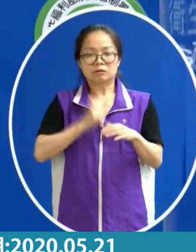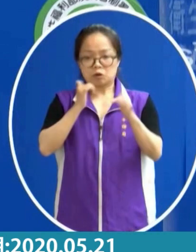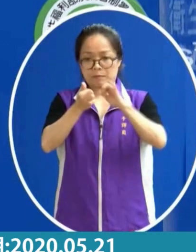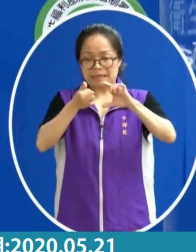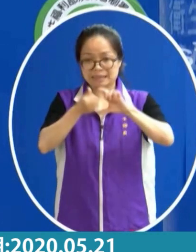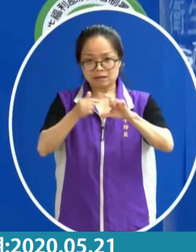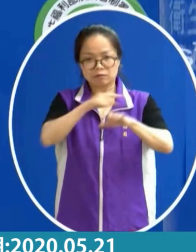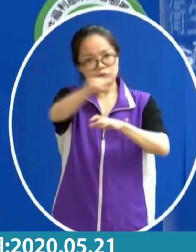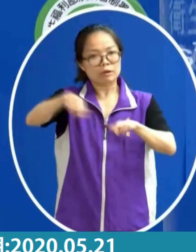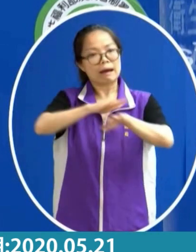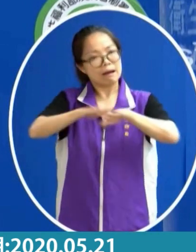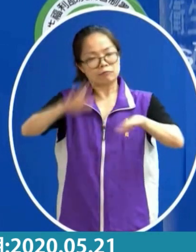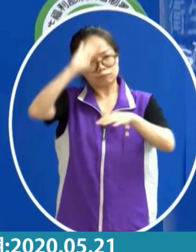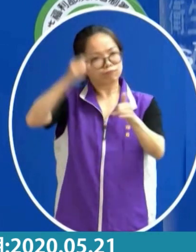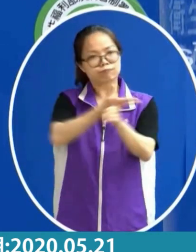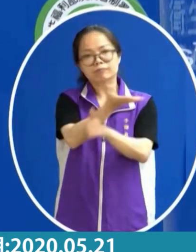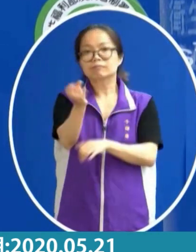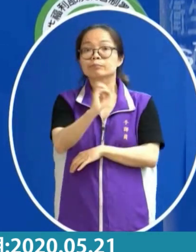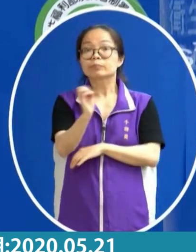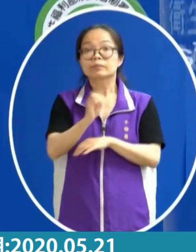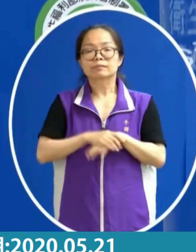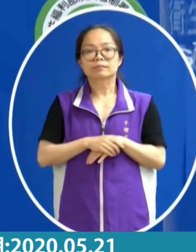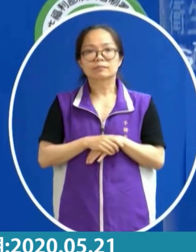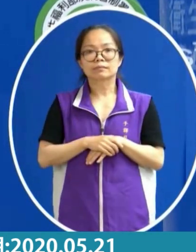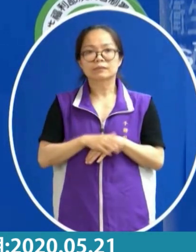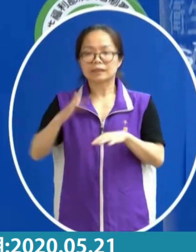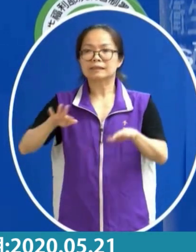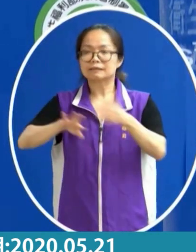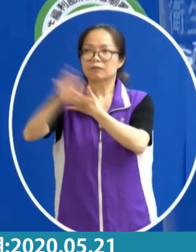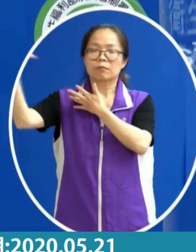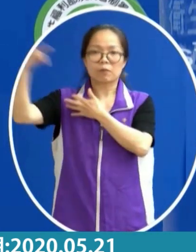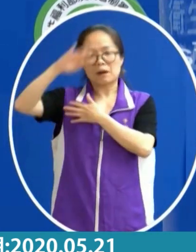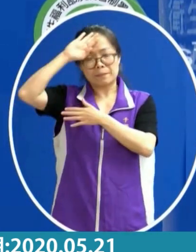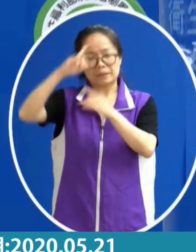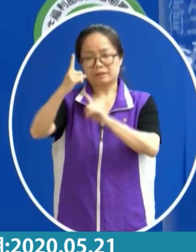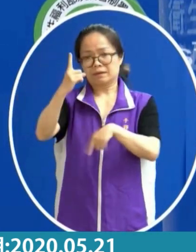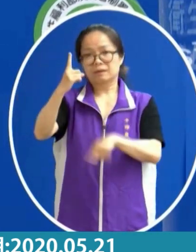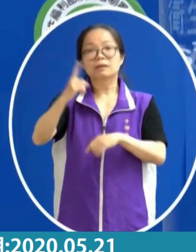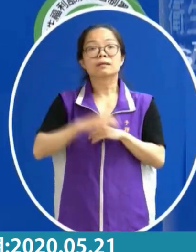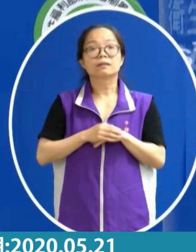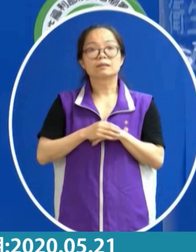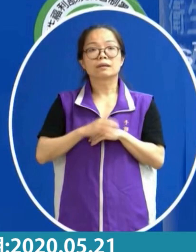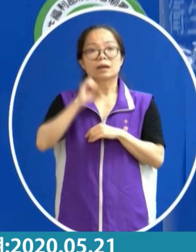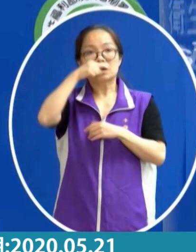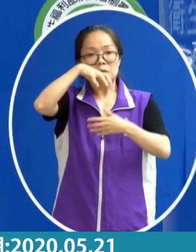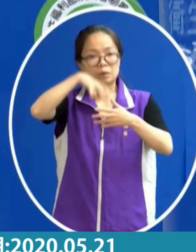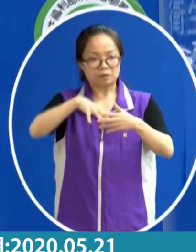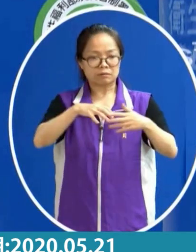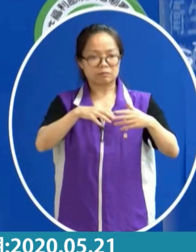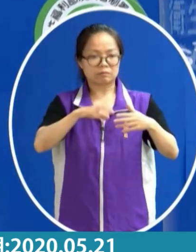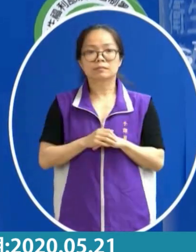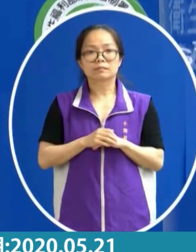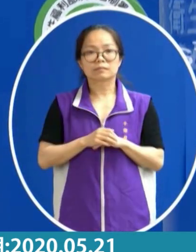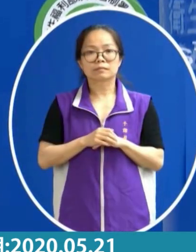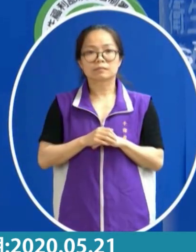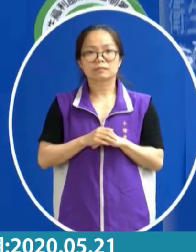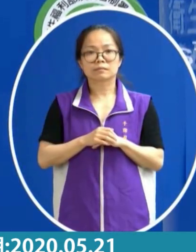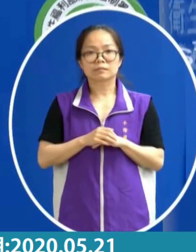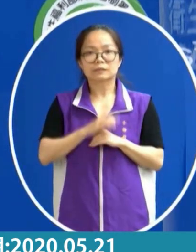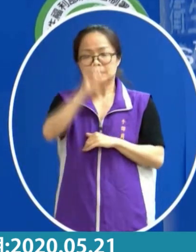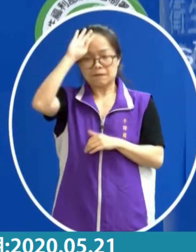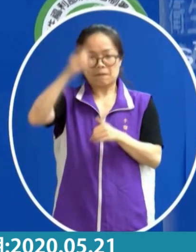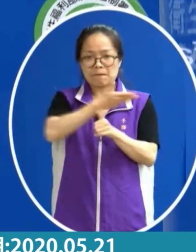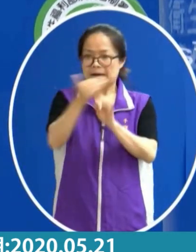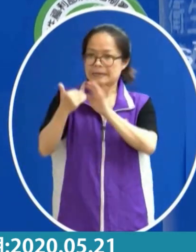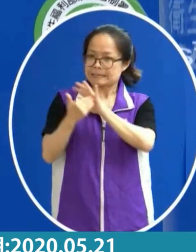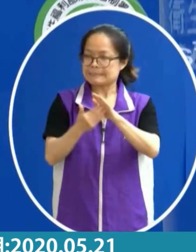区是安全的。好，纵使今天有一位境外移入，因为跟我们国内是完全没有接触，所有的防疫的